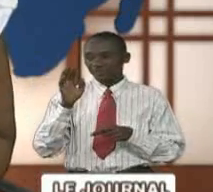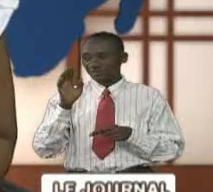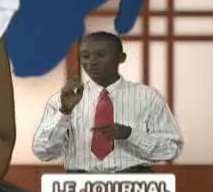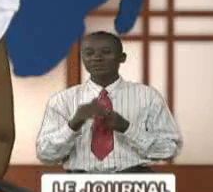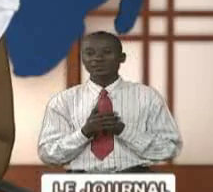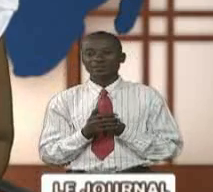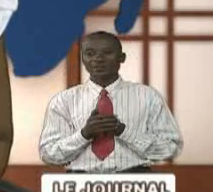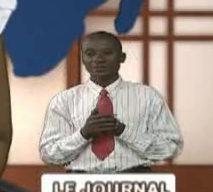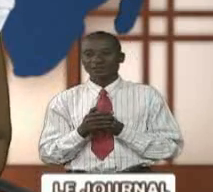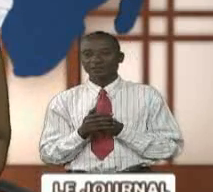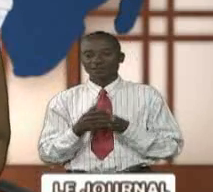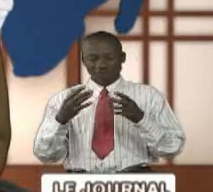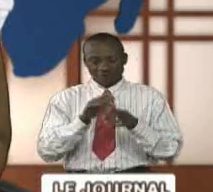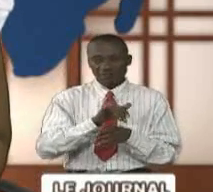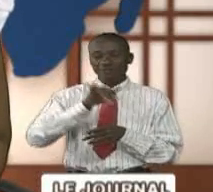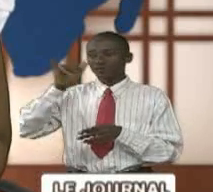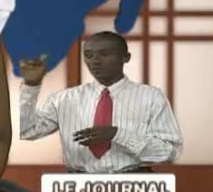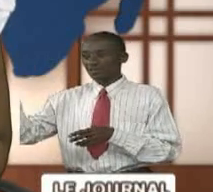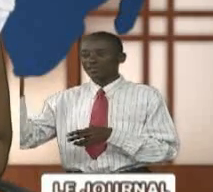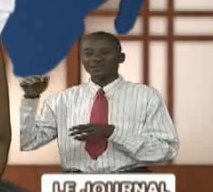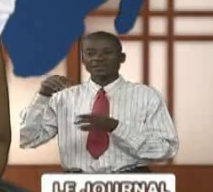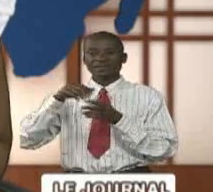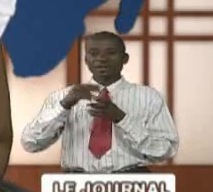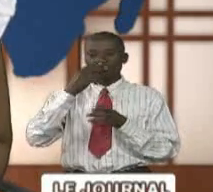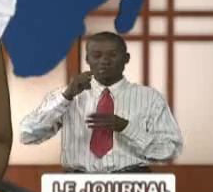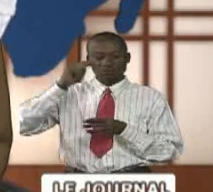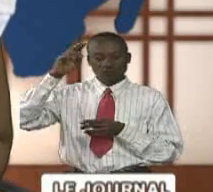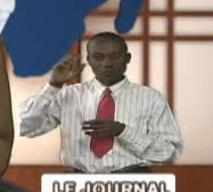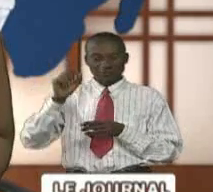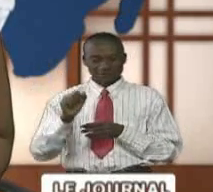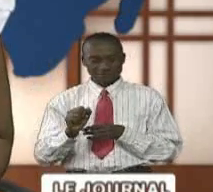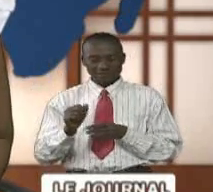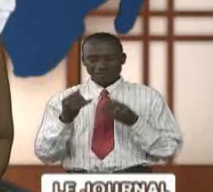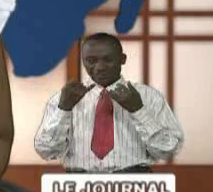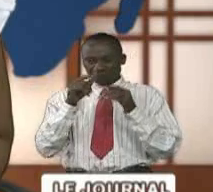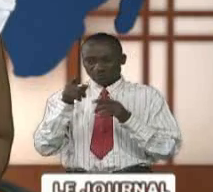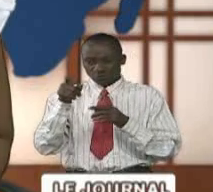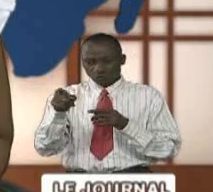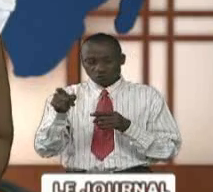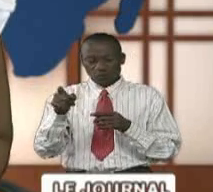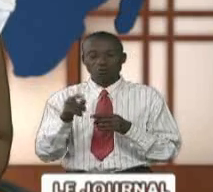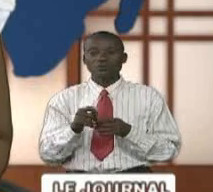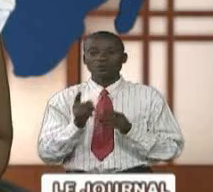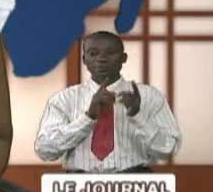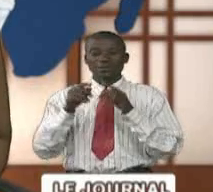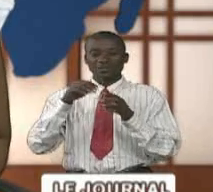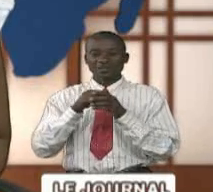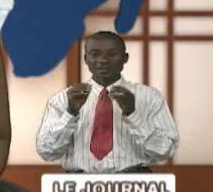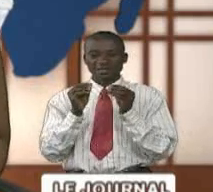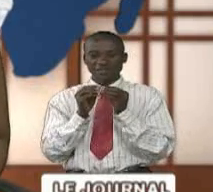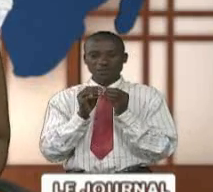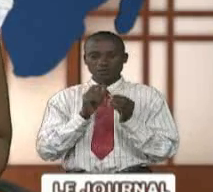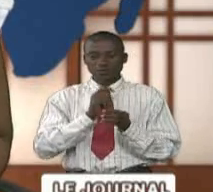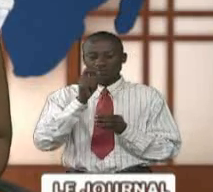rendra à l'est de la République démocratique du Congo. Information livrée aujourd'hui au cours de la conférence de presse hebdomadaire